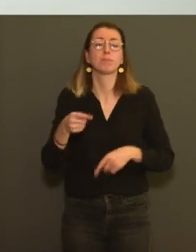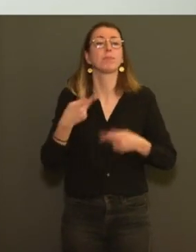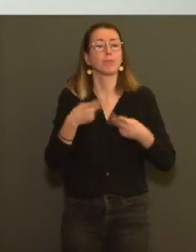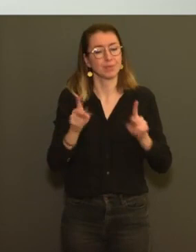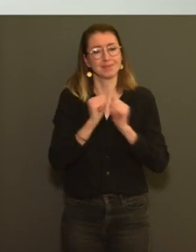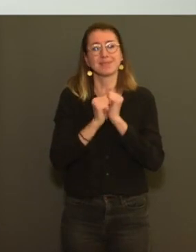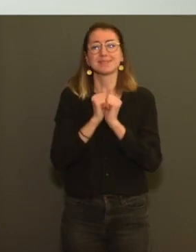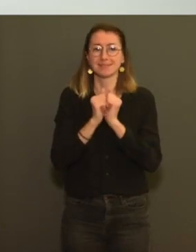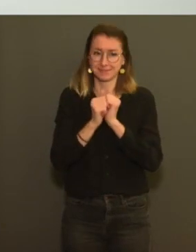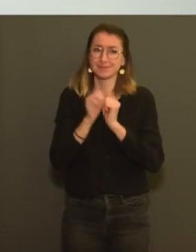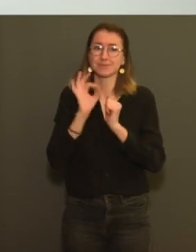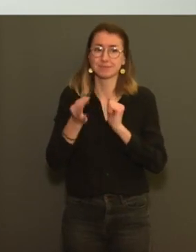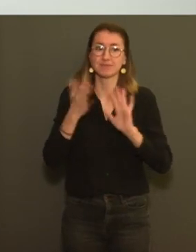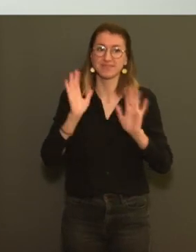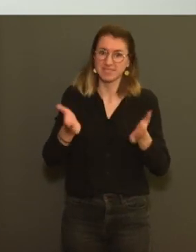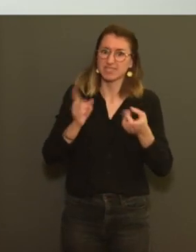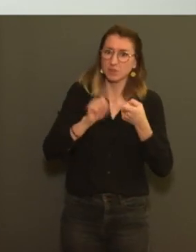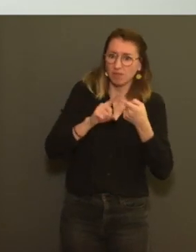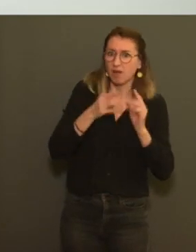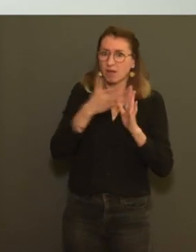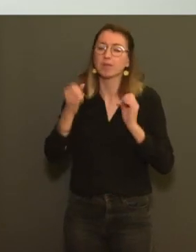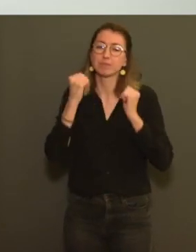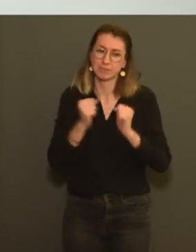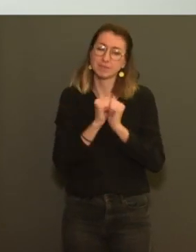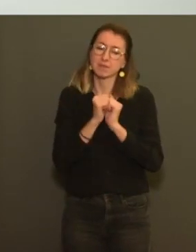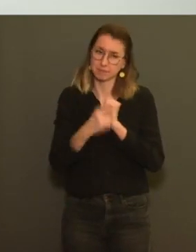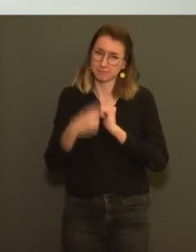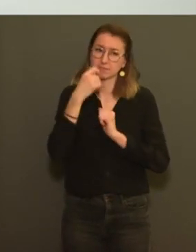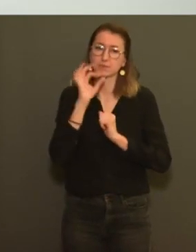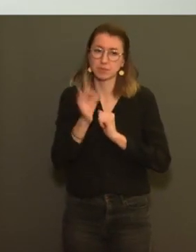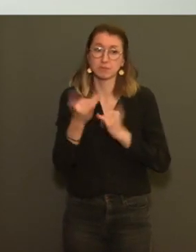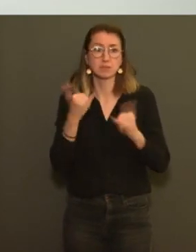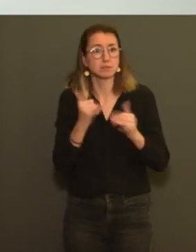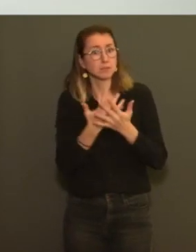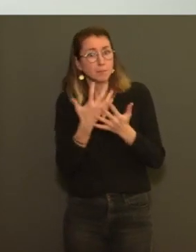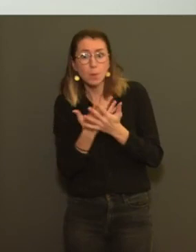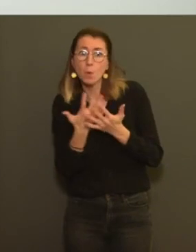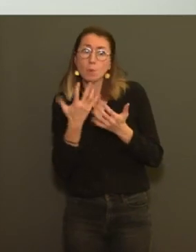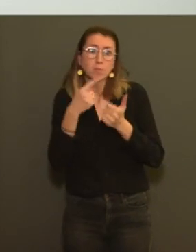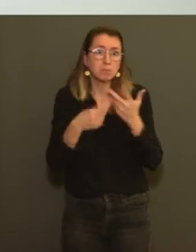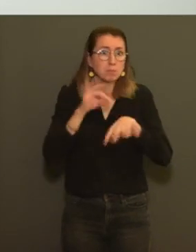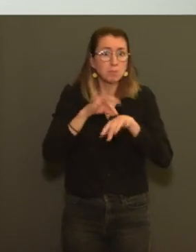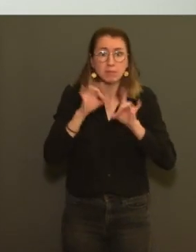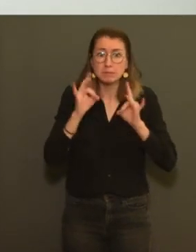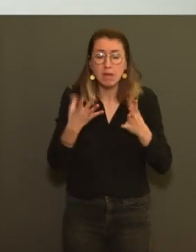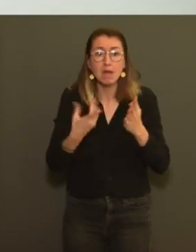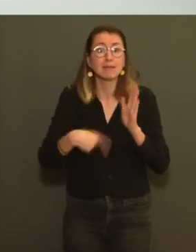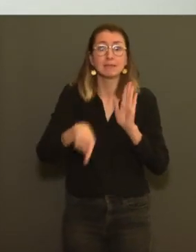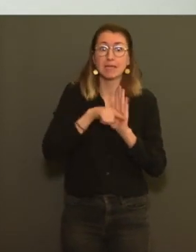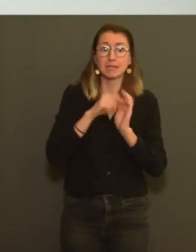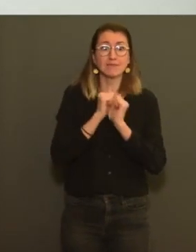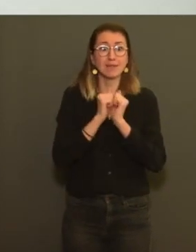résultat est négatif et qu'il ne présente pas de symptômes, peut sortir de quarantaine à J7.